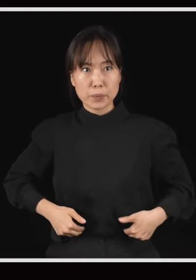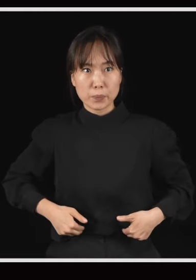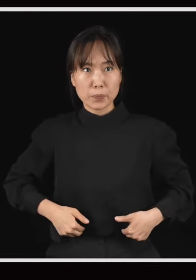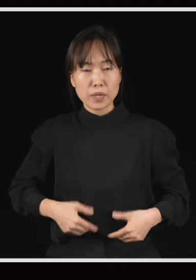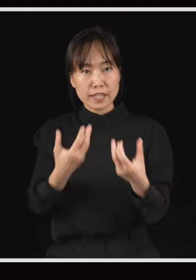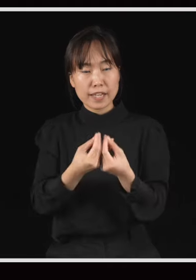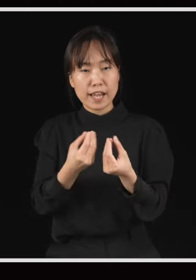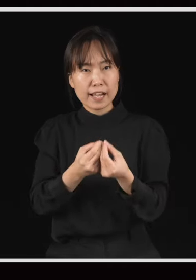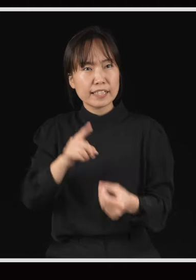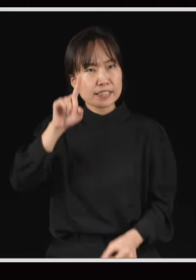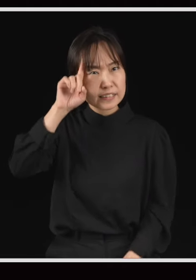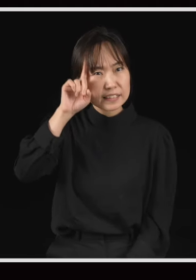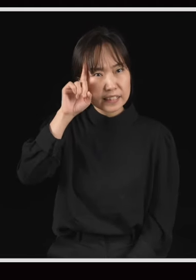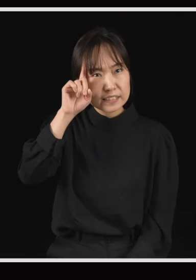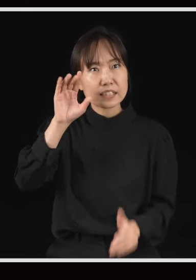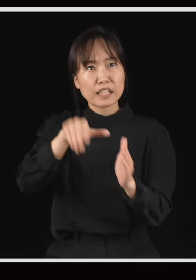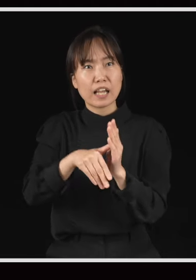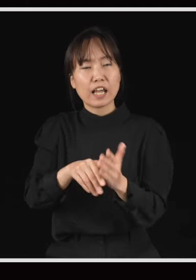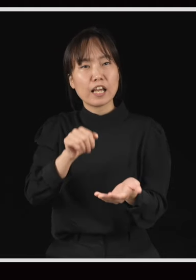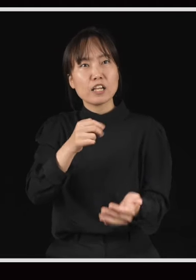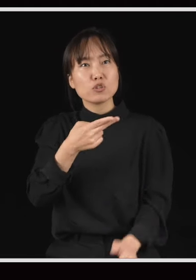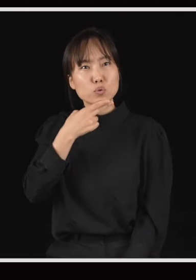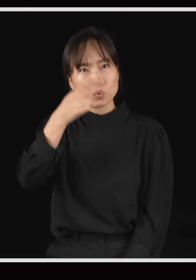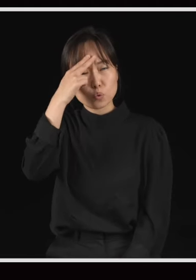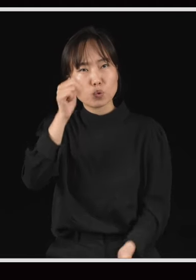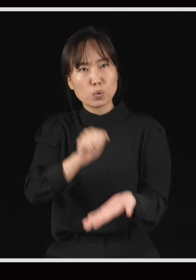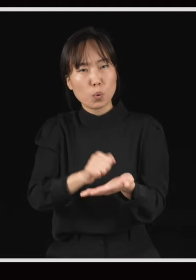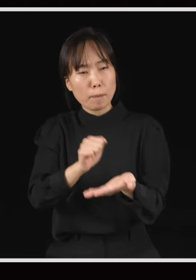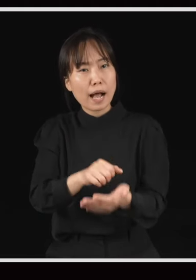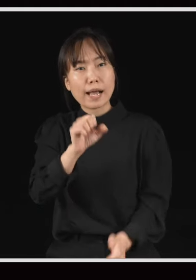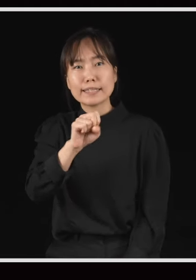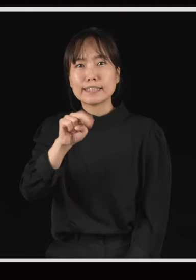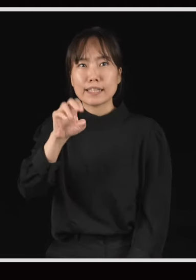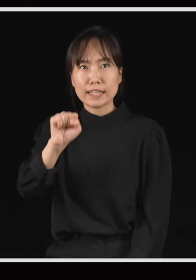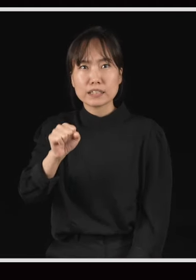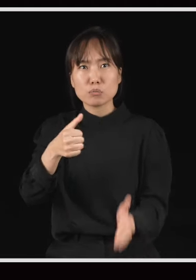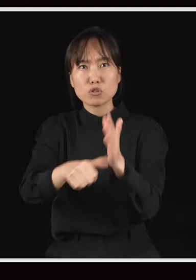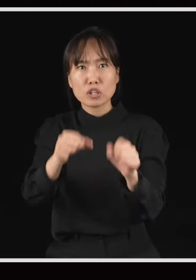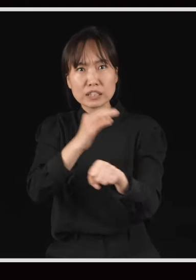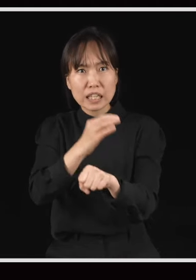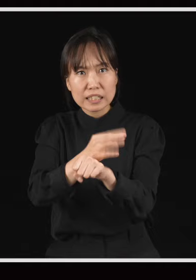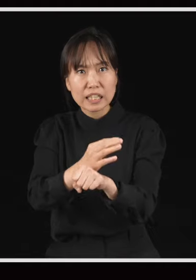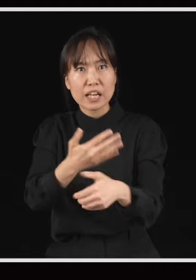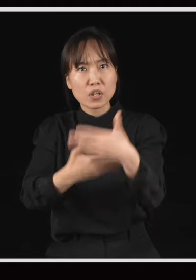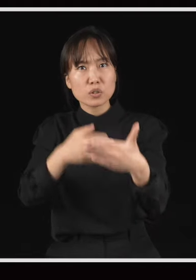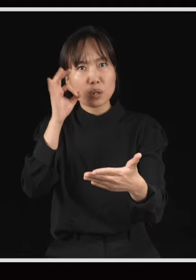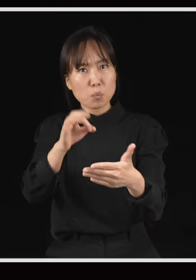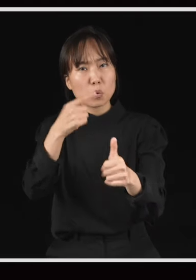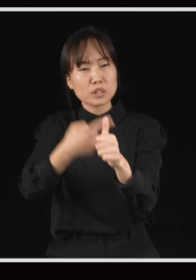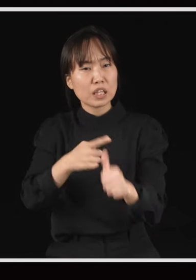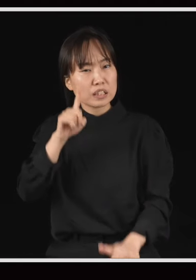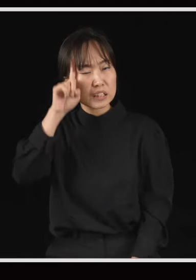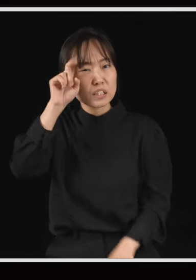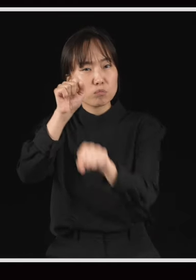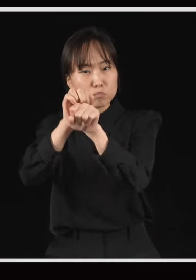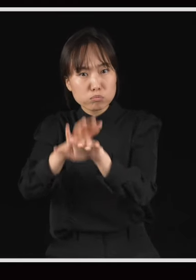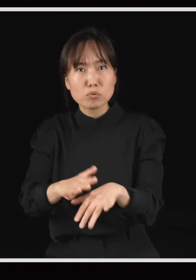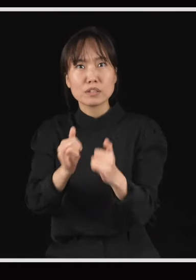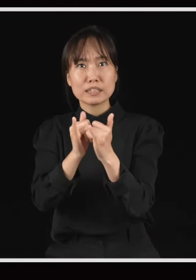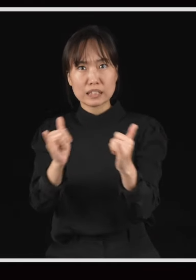술, 도박, SNS, 쇼핑, 틱톡 이런 것들이 주로 이런 것들로 스트레스를 풀어야만 견딜 수